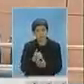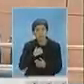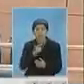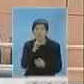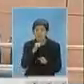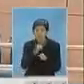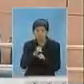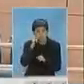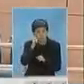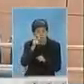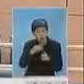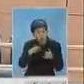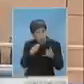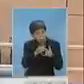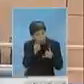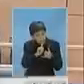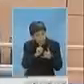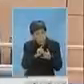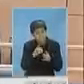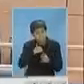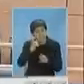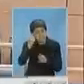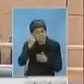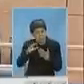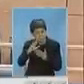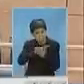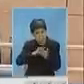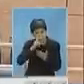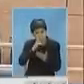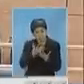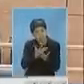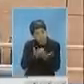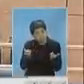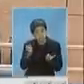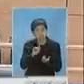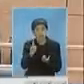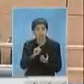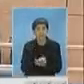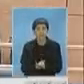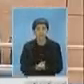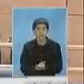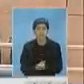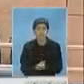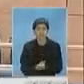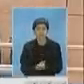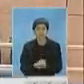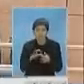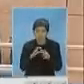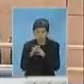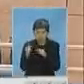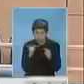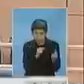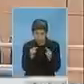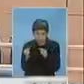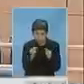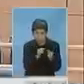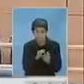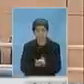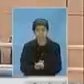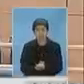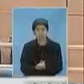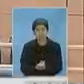ถามว่าทักษิณจะได้อะไรแต่จงสำนึกว่าประเทศนี้ได้สูญเสียอะไรไปแล้วบ้างจากความขัดแย้งที่